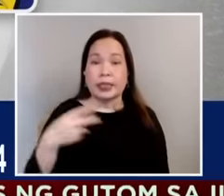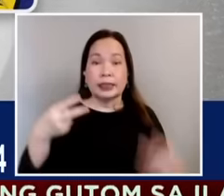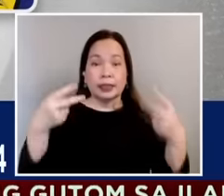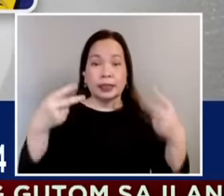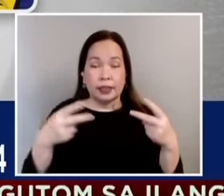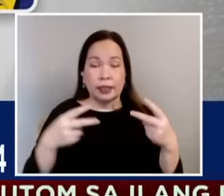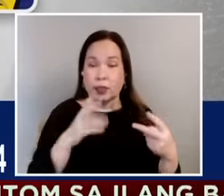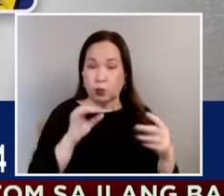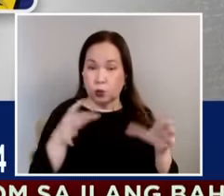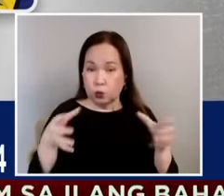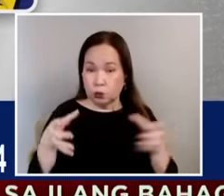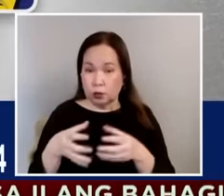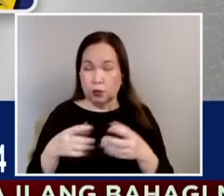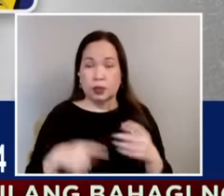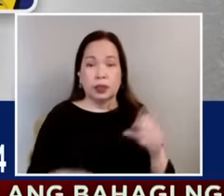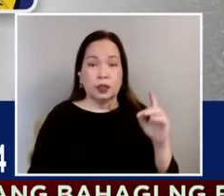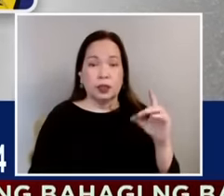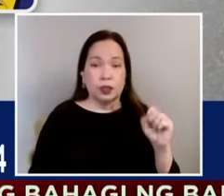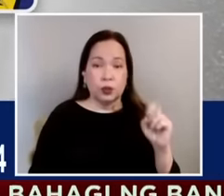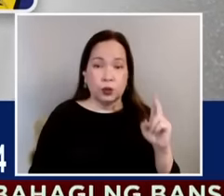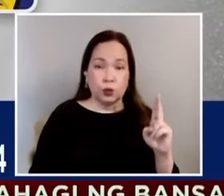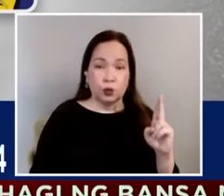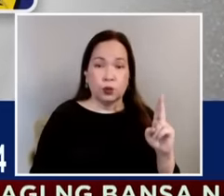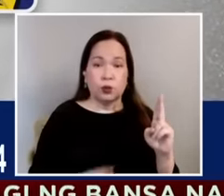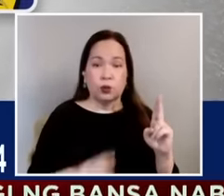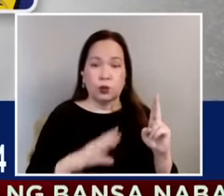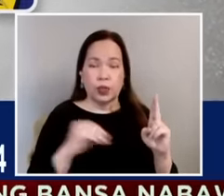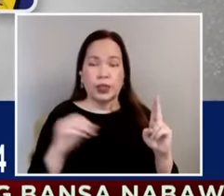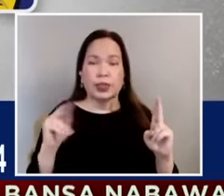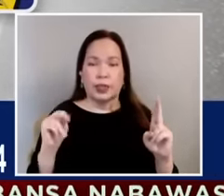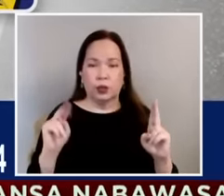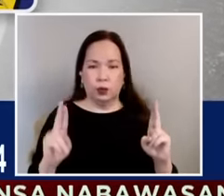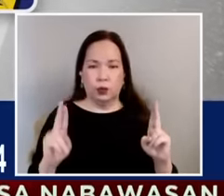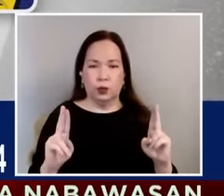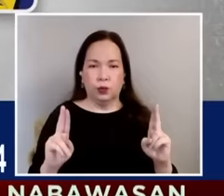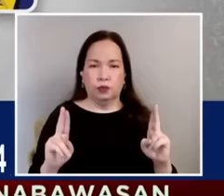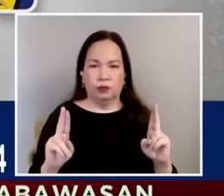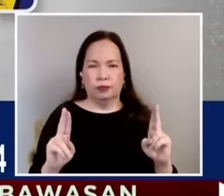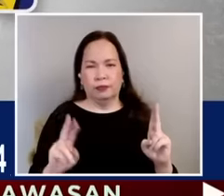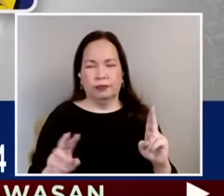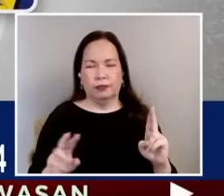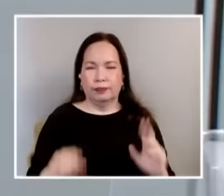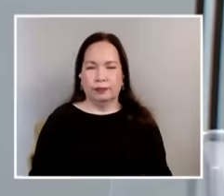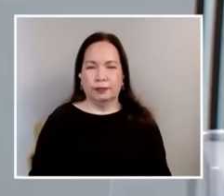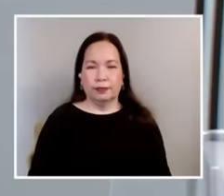La Salle Green Archers at number 3 na National University Bulldogs.